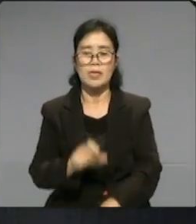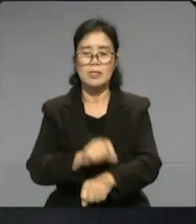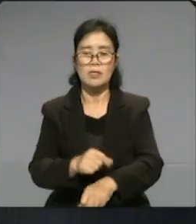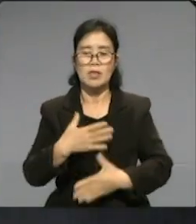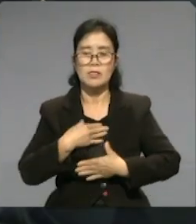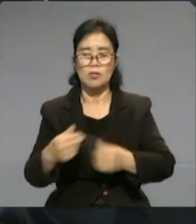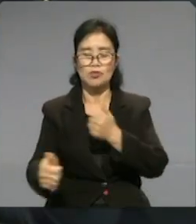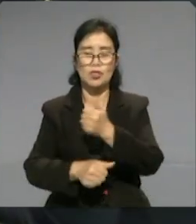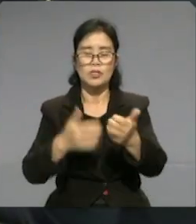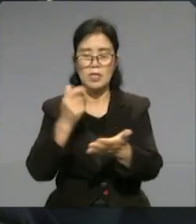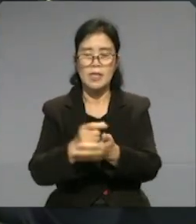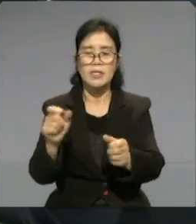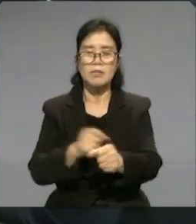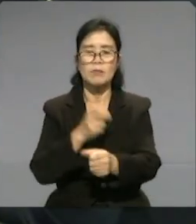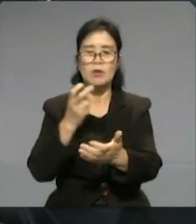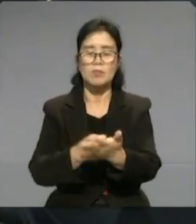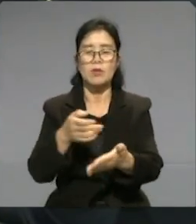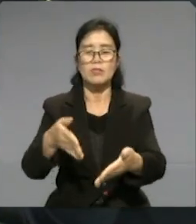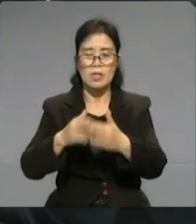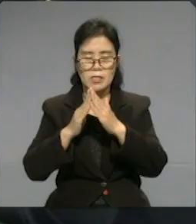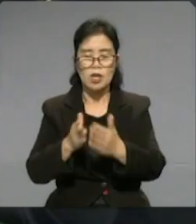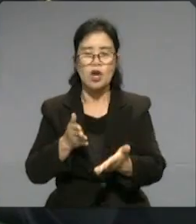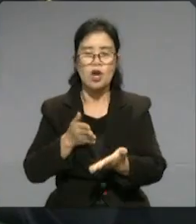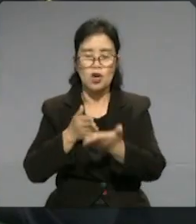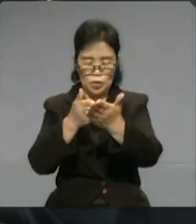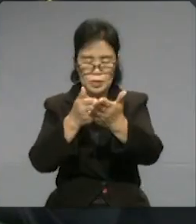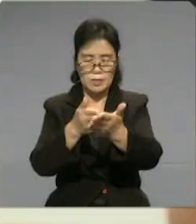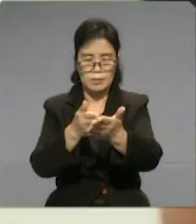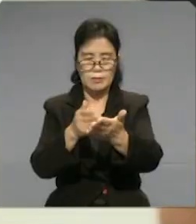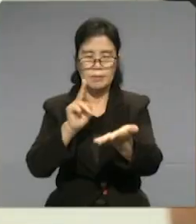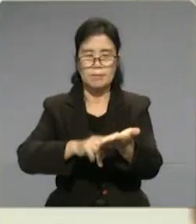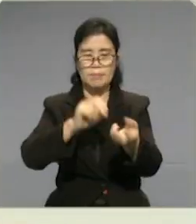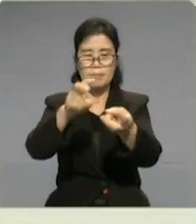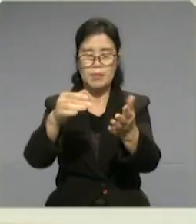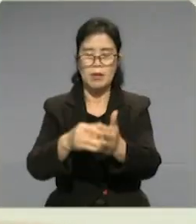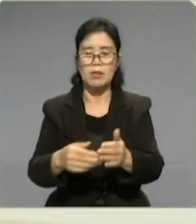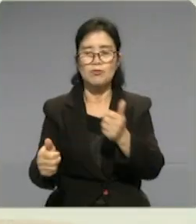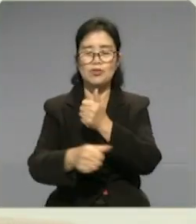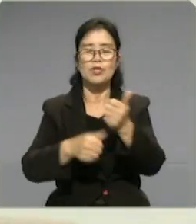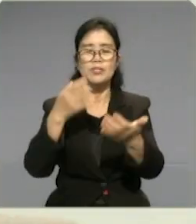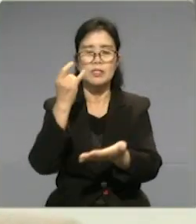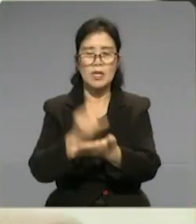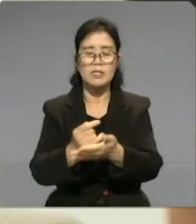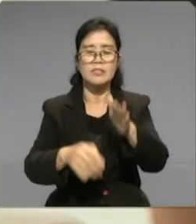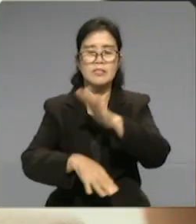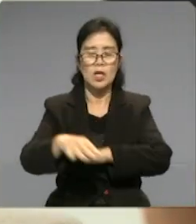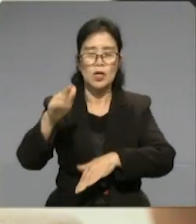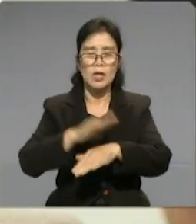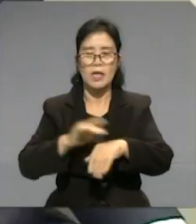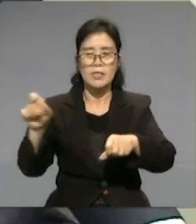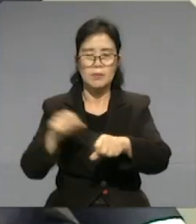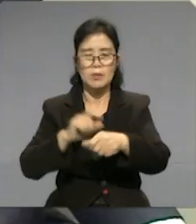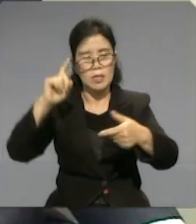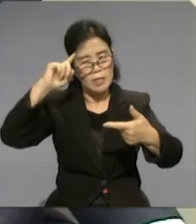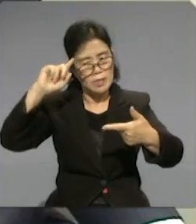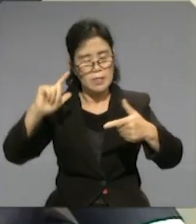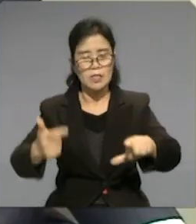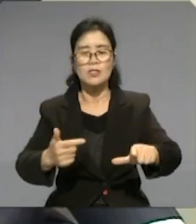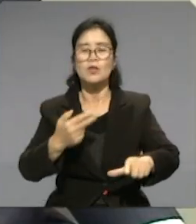행안위원장에게 특별법 제정 건의서한을 전달했는데 김 위원장은 여야 간 별다른